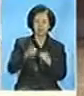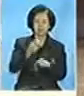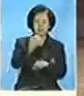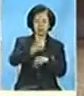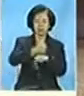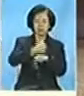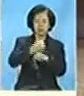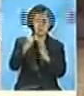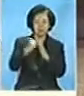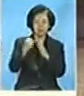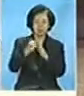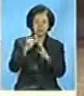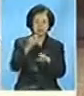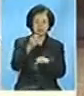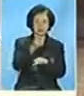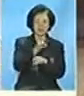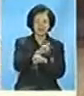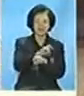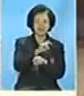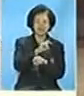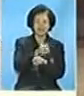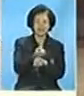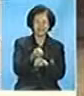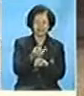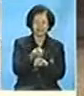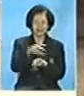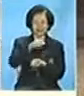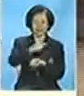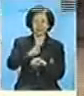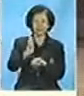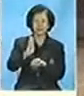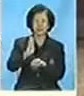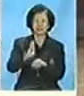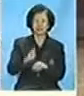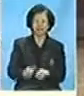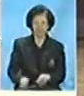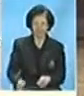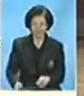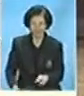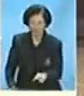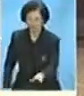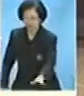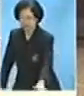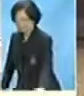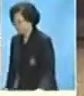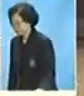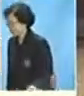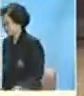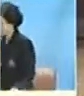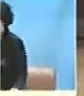ชรบูรณ์ประวัติส่วนตัวนั้น